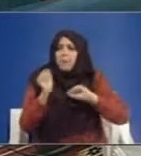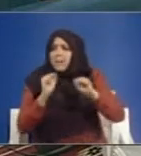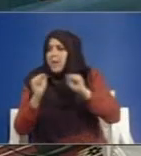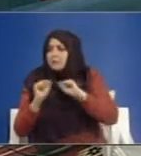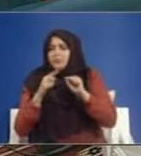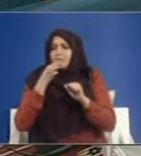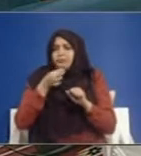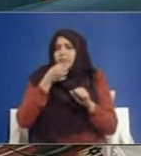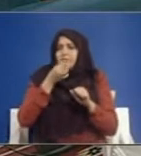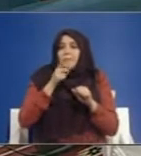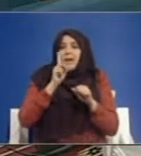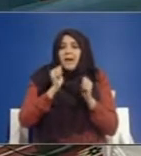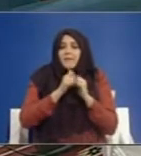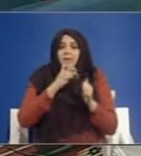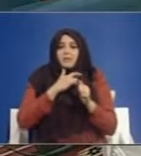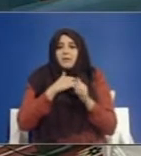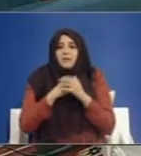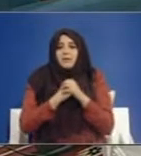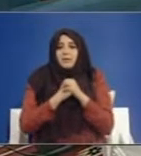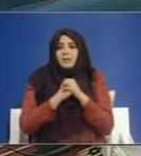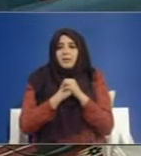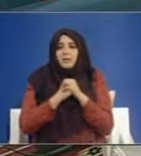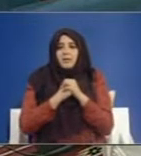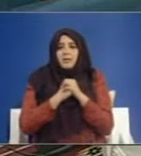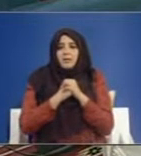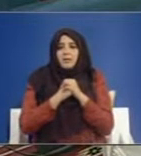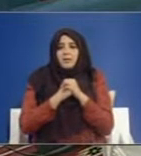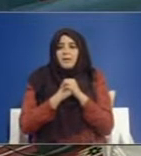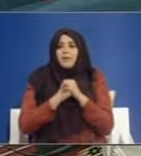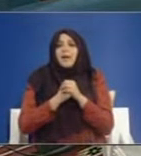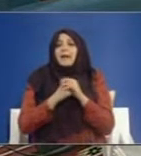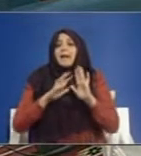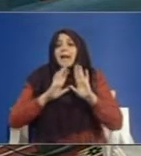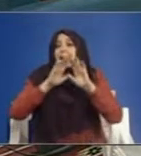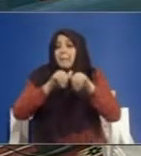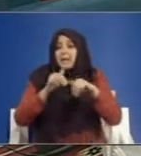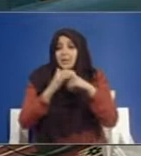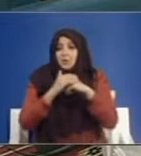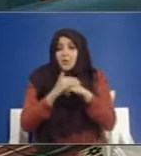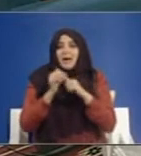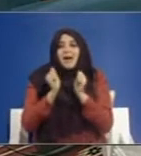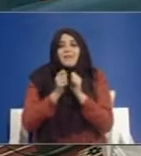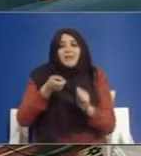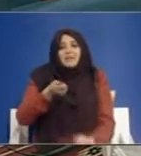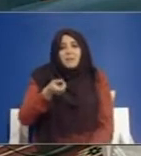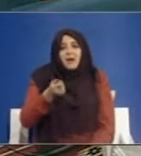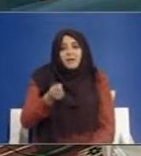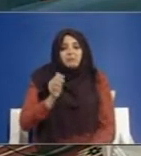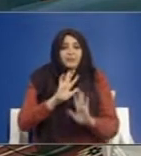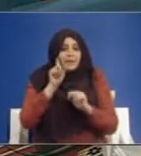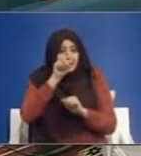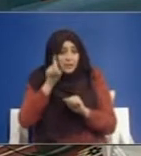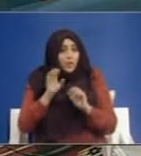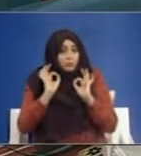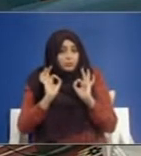وقبل الشروق وقبل الغروب نخصصها بالتسبيح بالسبحة. طيب هذا هو السؤال،